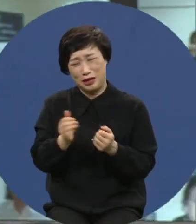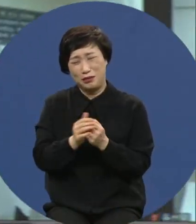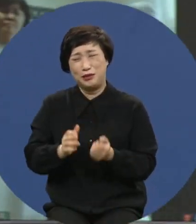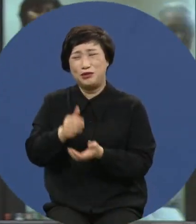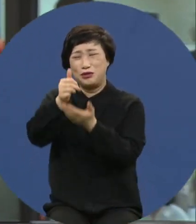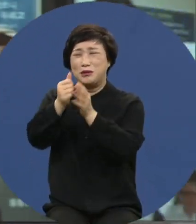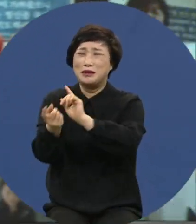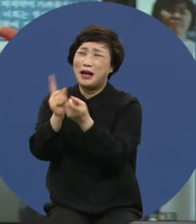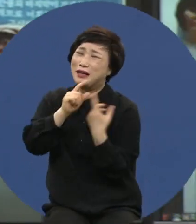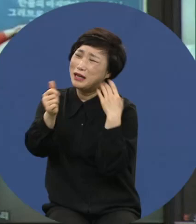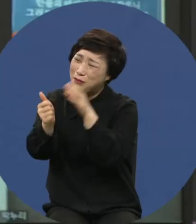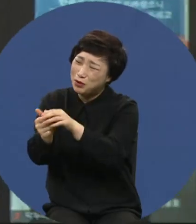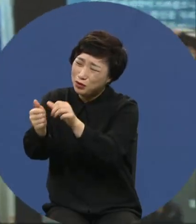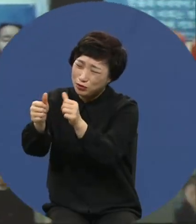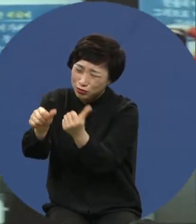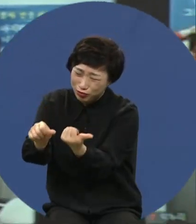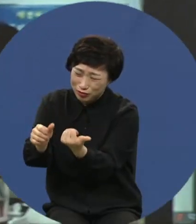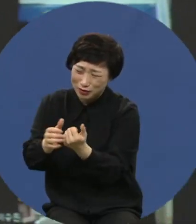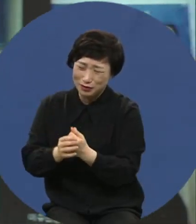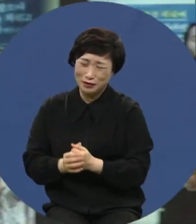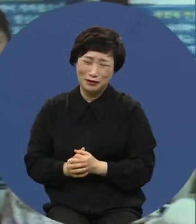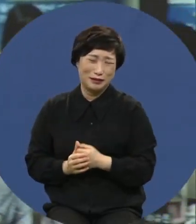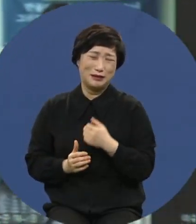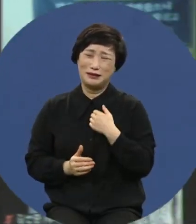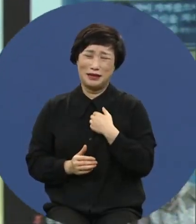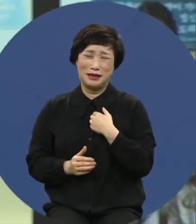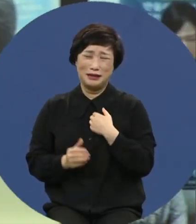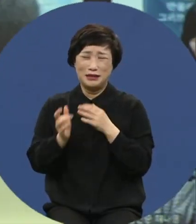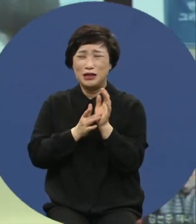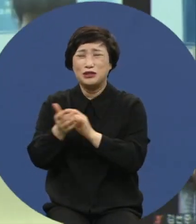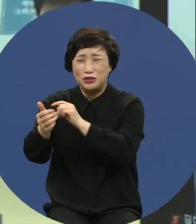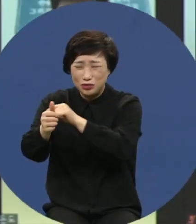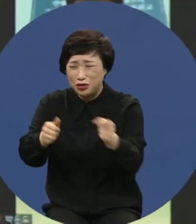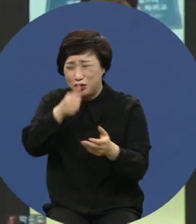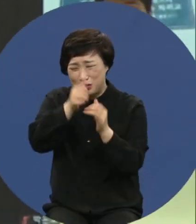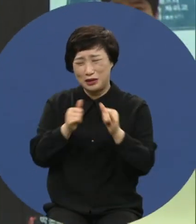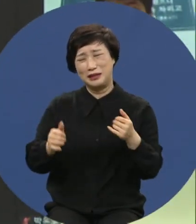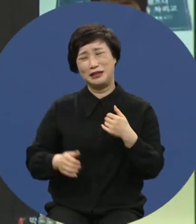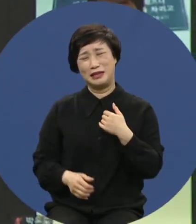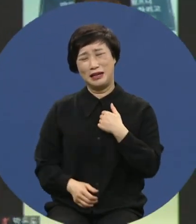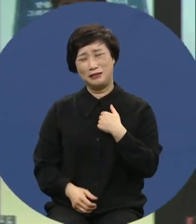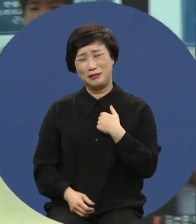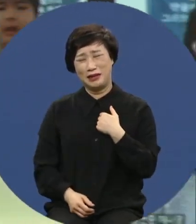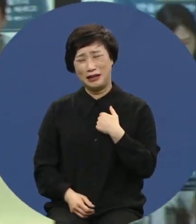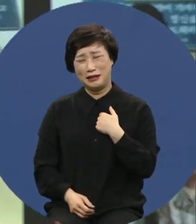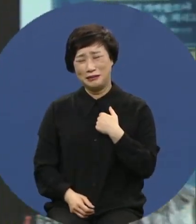주님이 죽으셨다면 나는 예수 죽인 죄인입니다.